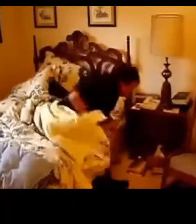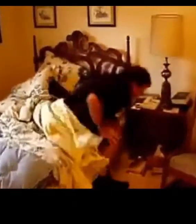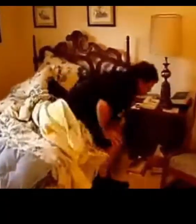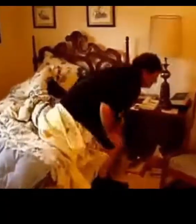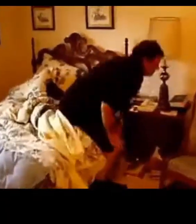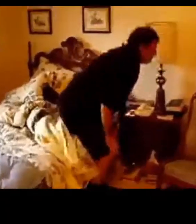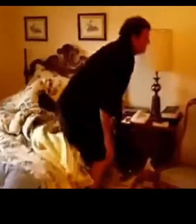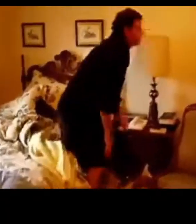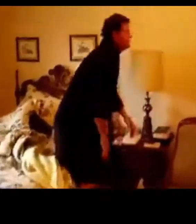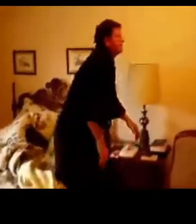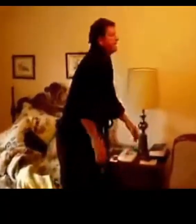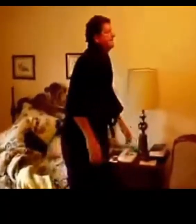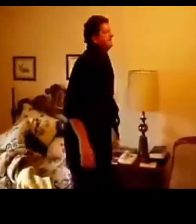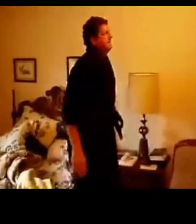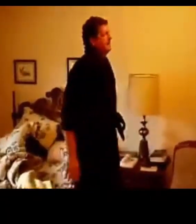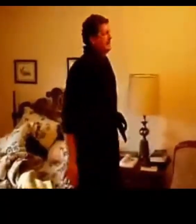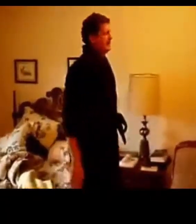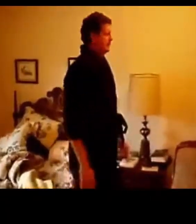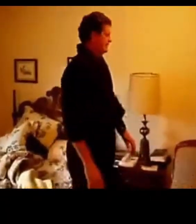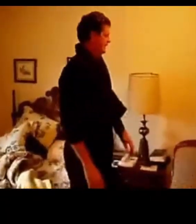Se lever.